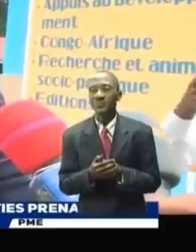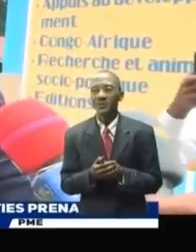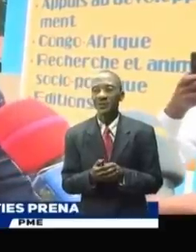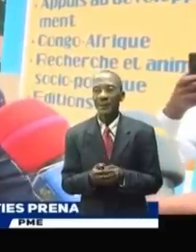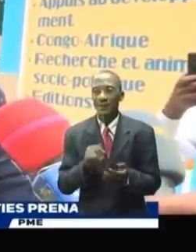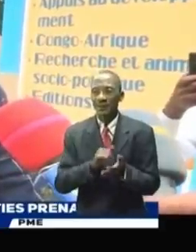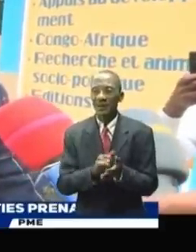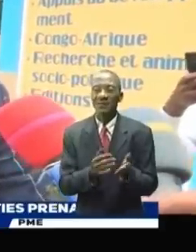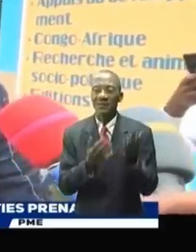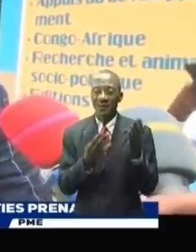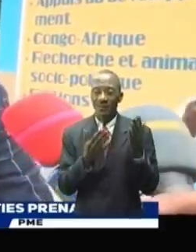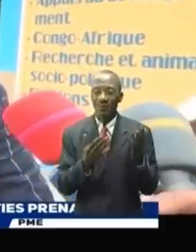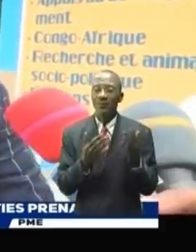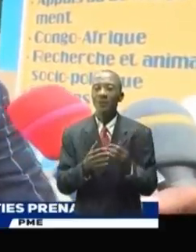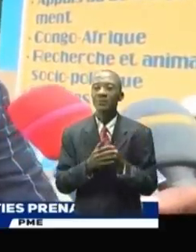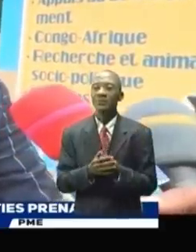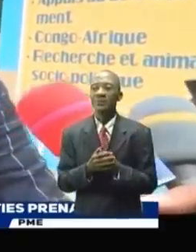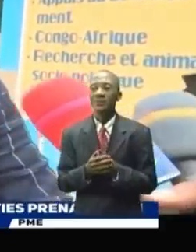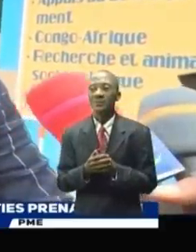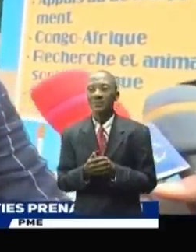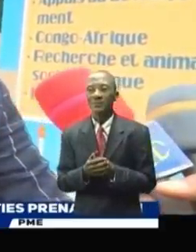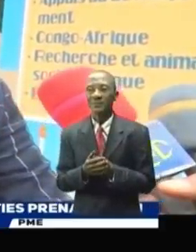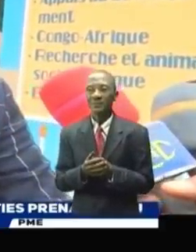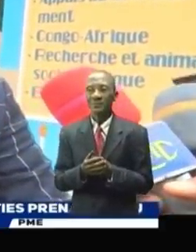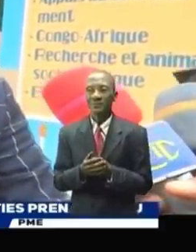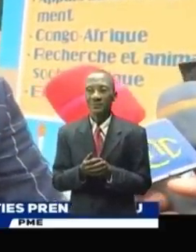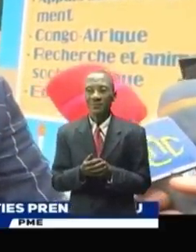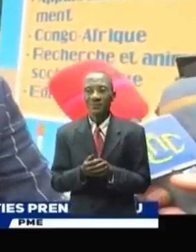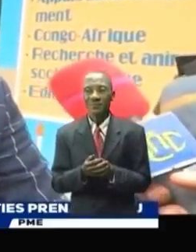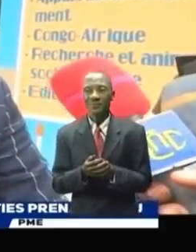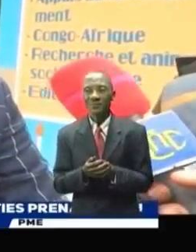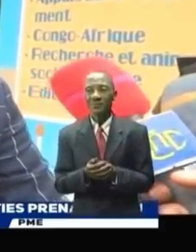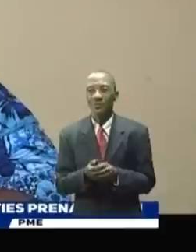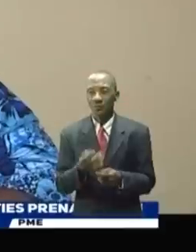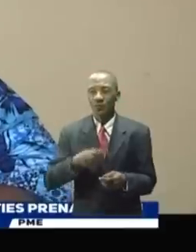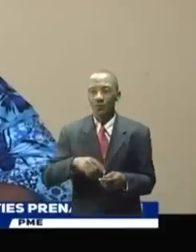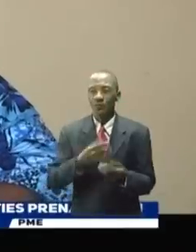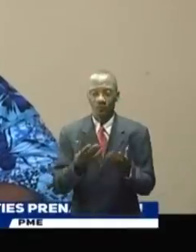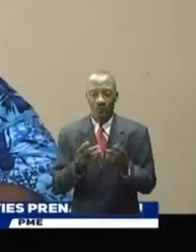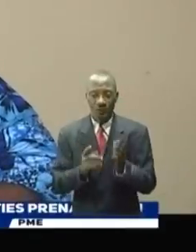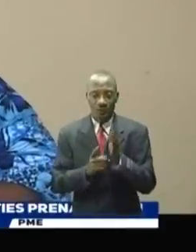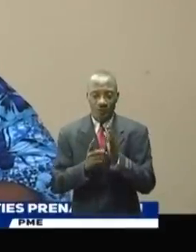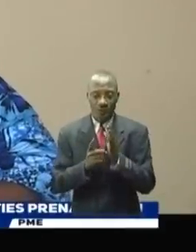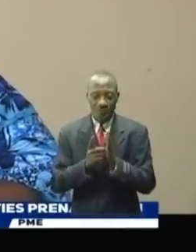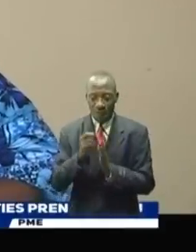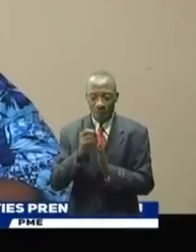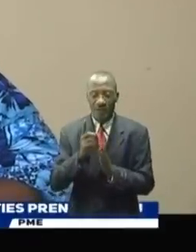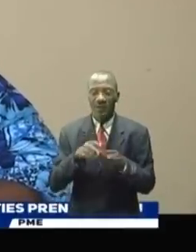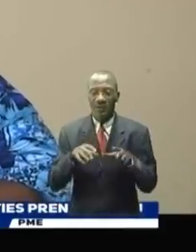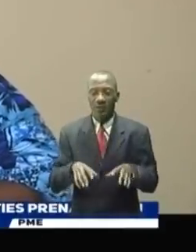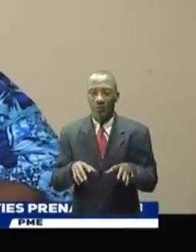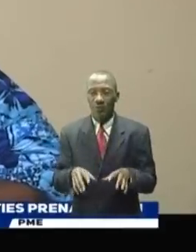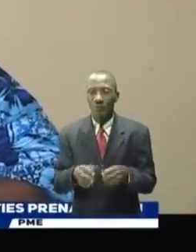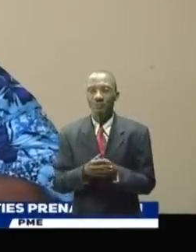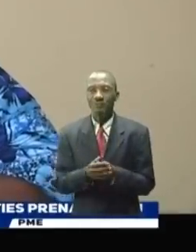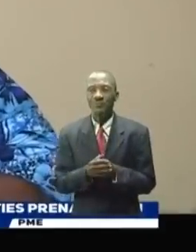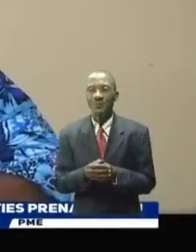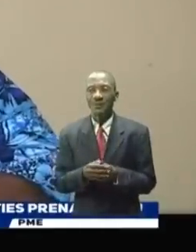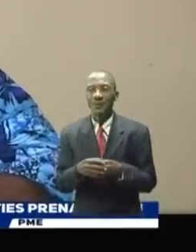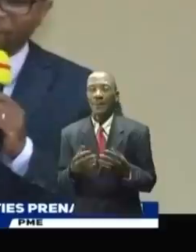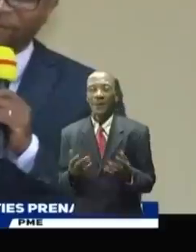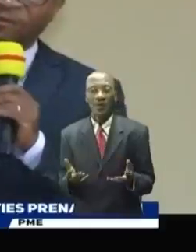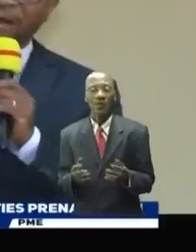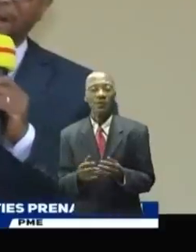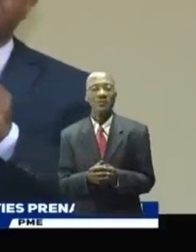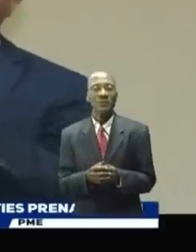est en train de donner, de nous approprier pour atteindre cet objectif-là. Les intervenants du jour en tour à tour donnaient des